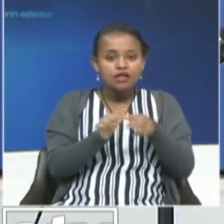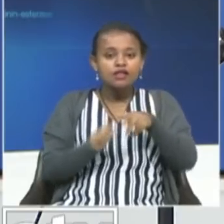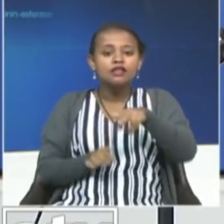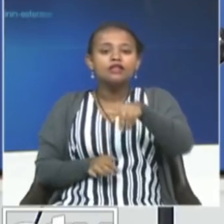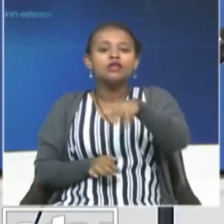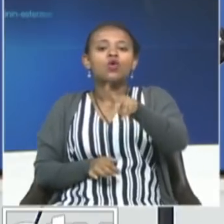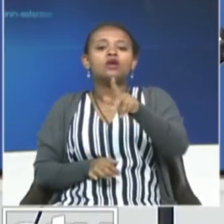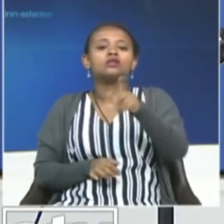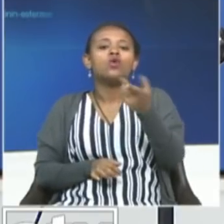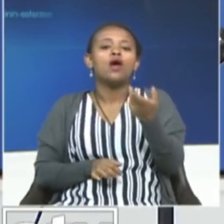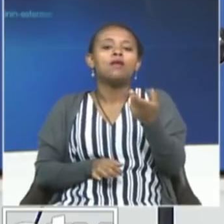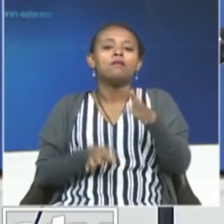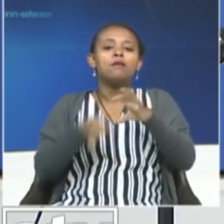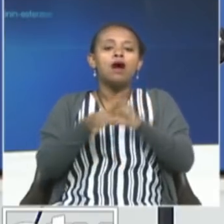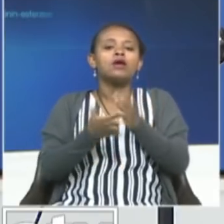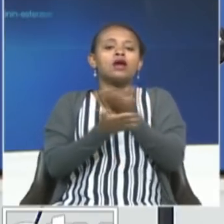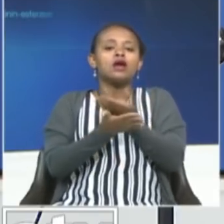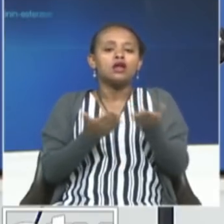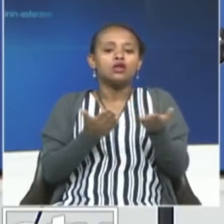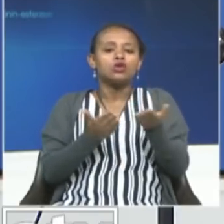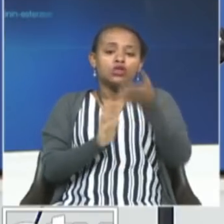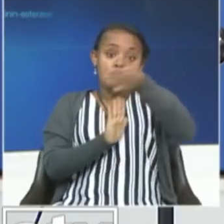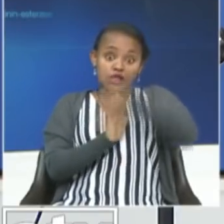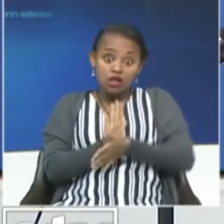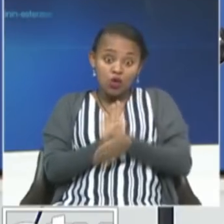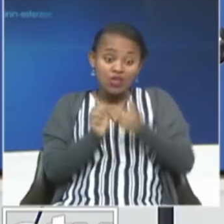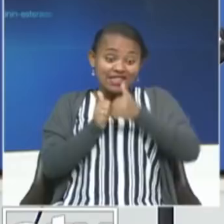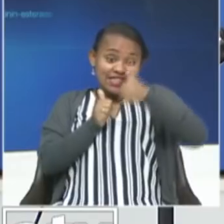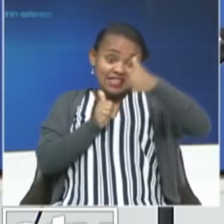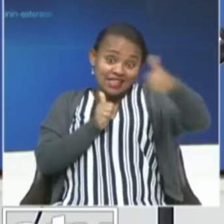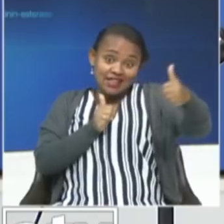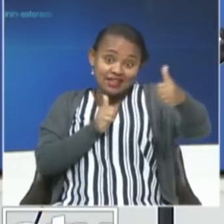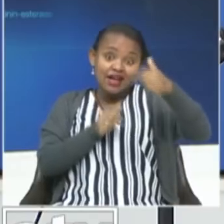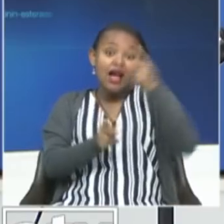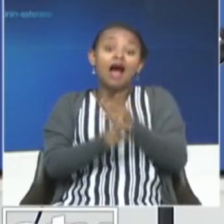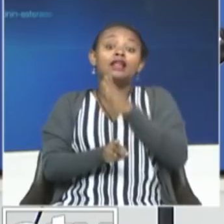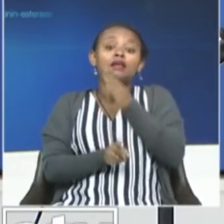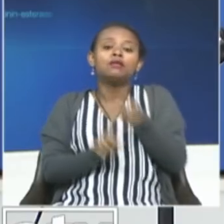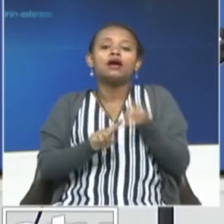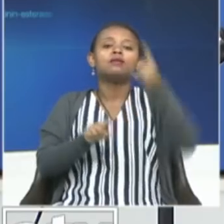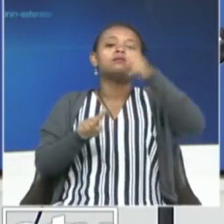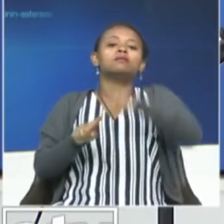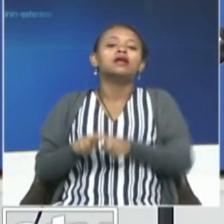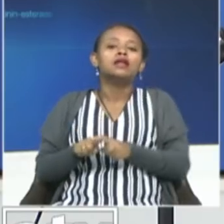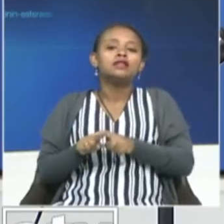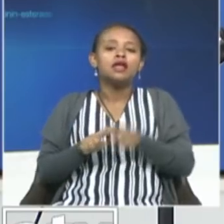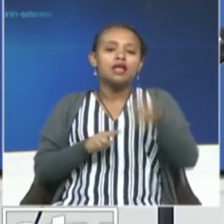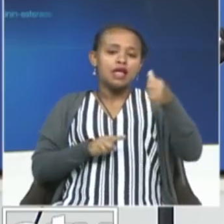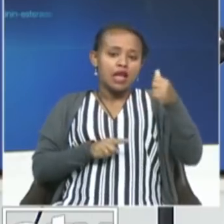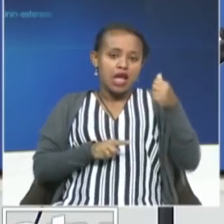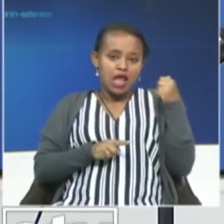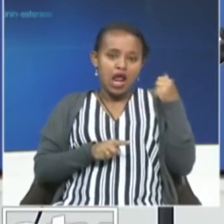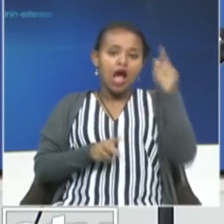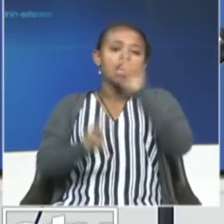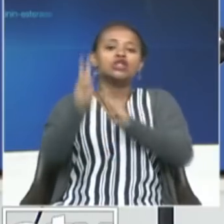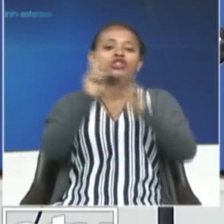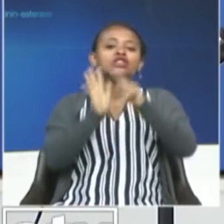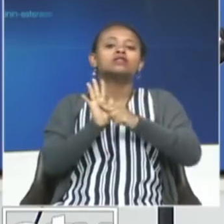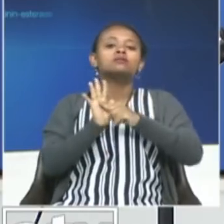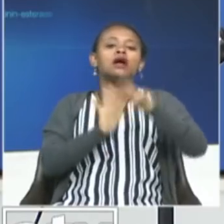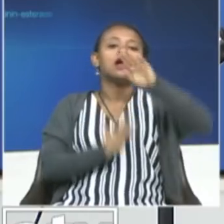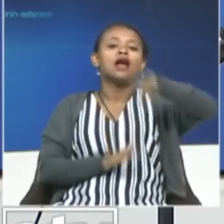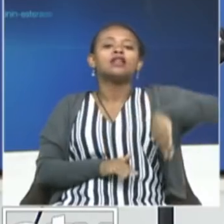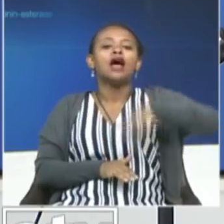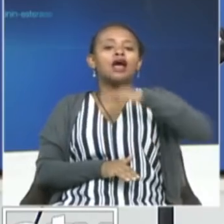ስንጓዝ ወይም ማህበራዊ የሆኑ ነገሮችን ስንከውን ርቀታችንን ካልጠበቅን መልሰን ለሌላ ችግር